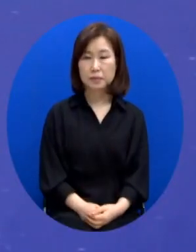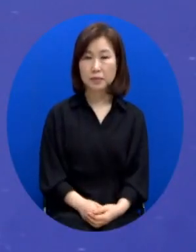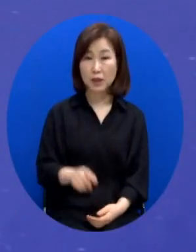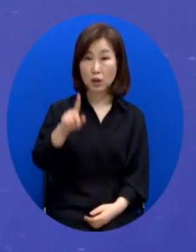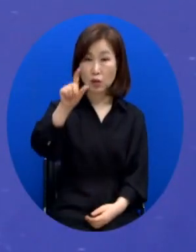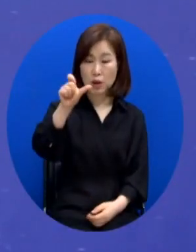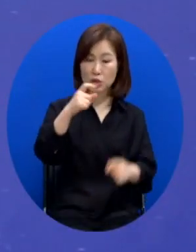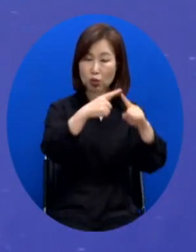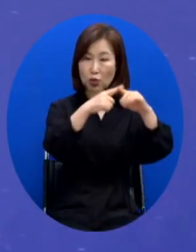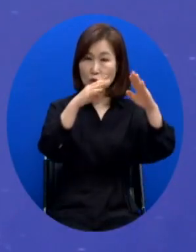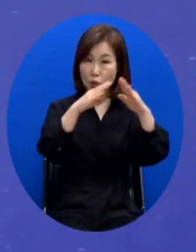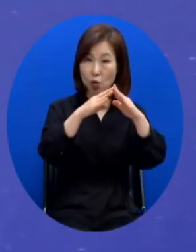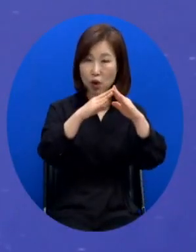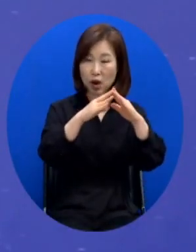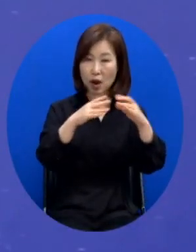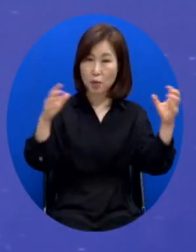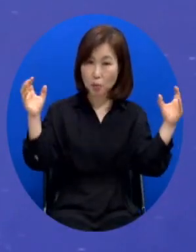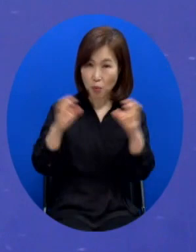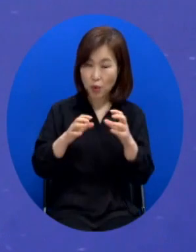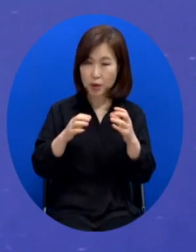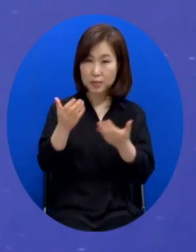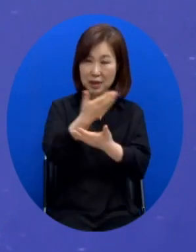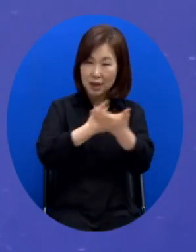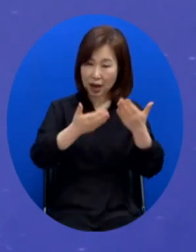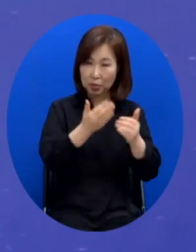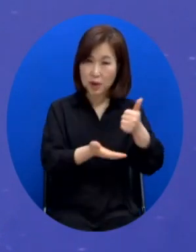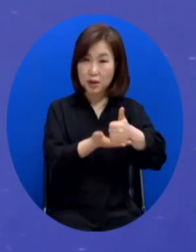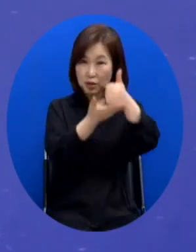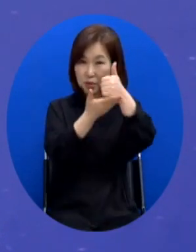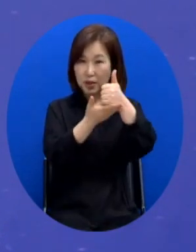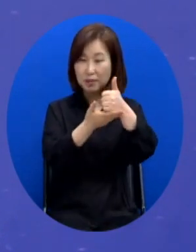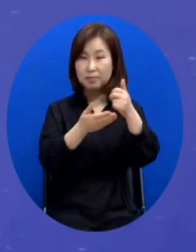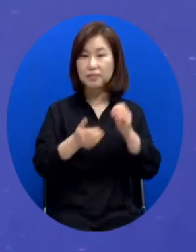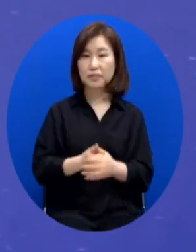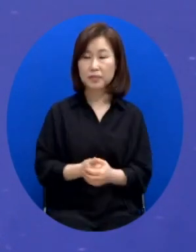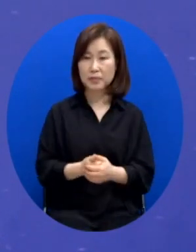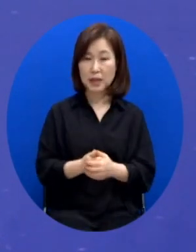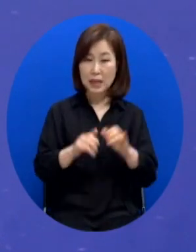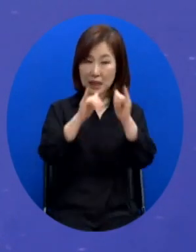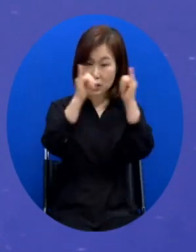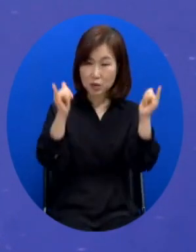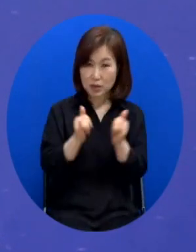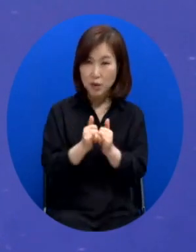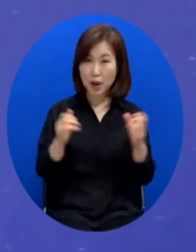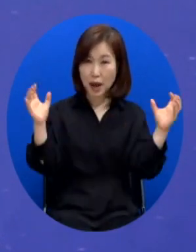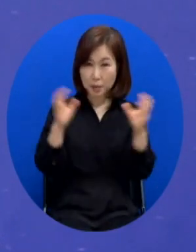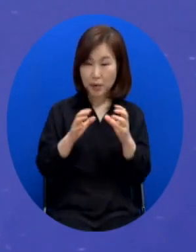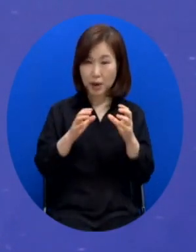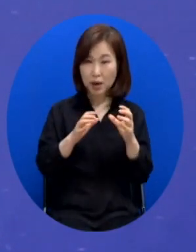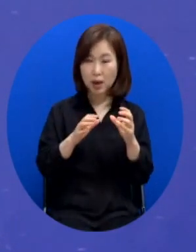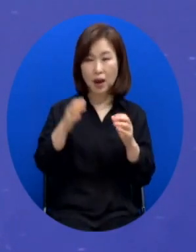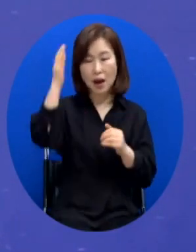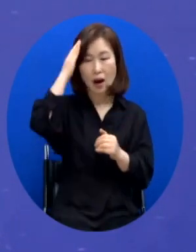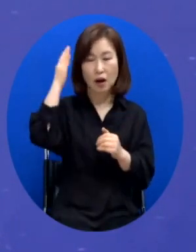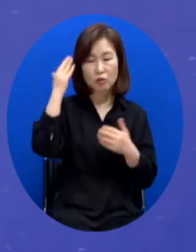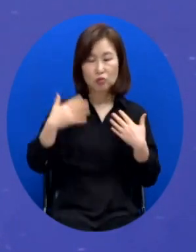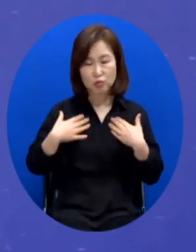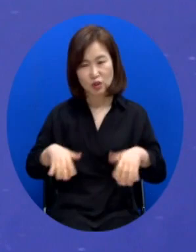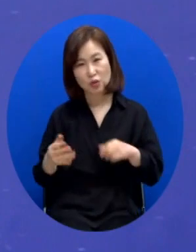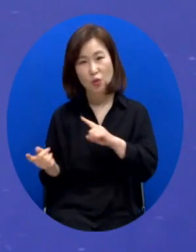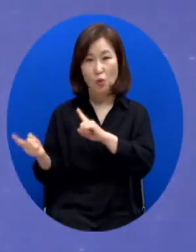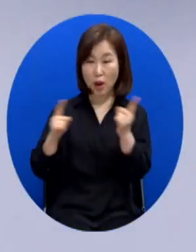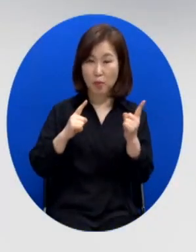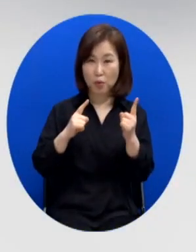15개 교회 목회자 모임인 사김과 섬김이 지역사회와 연합해 대한민국 피로회복 헌혈 캠페인을